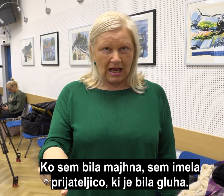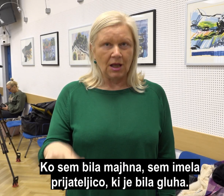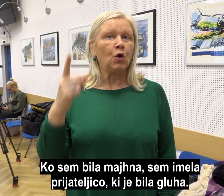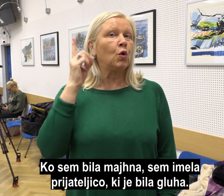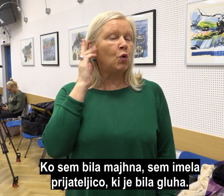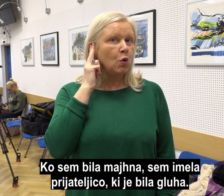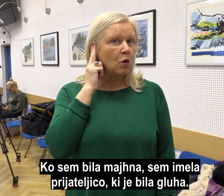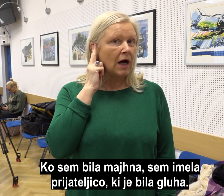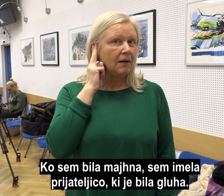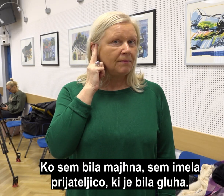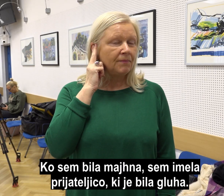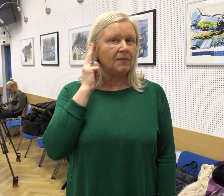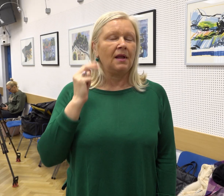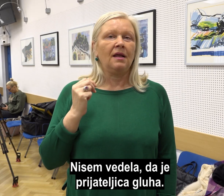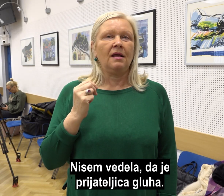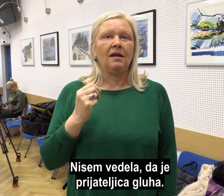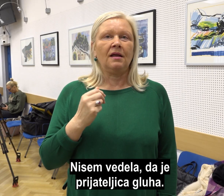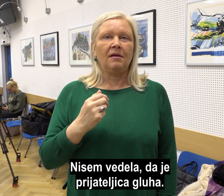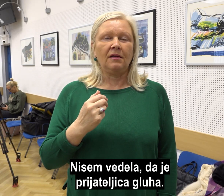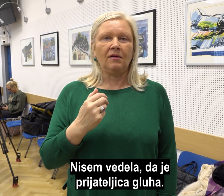bila gluha.